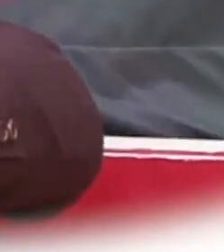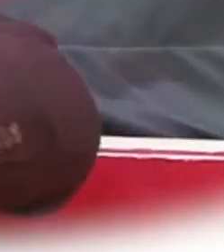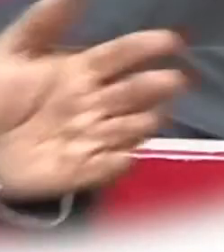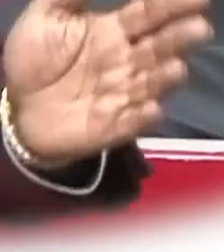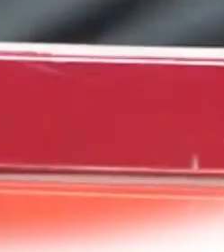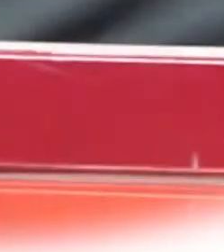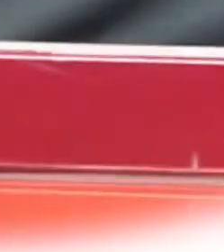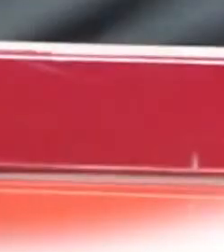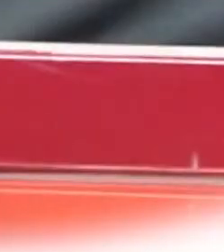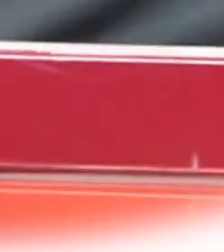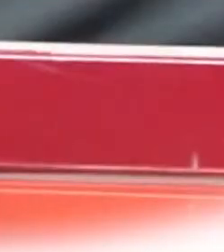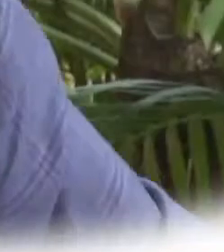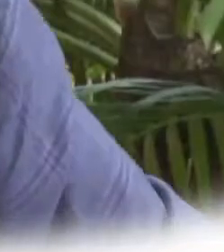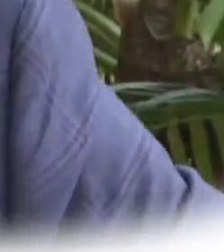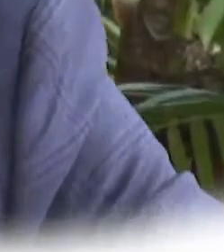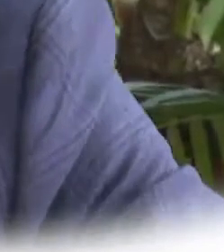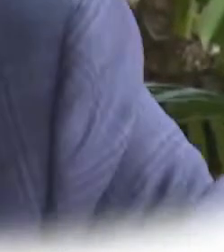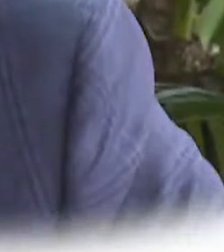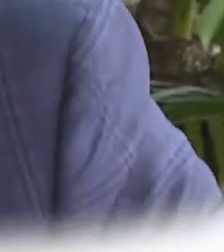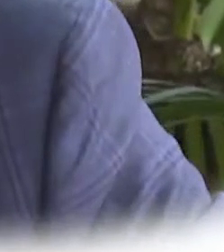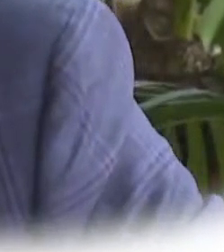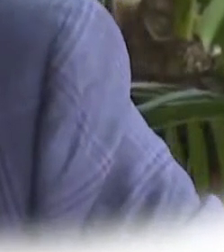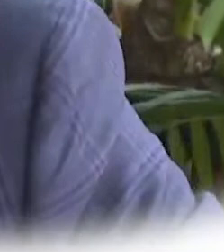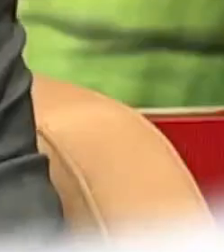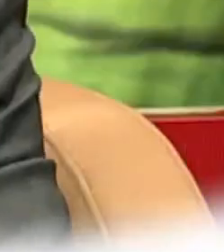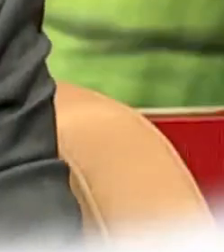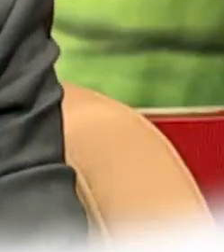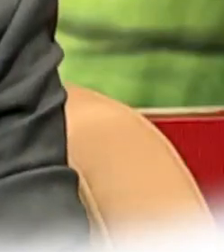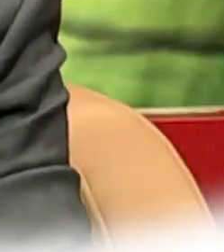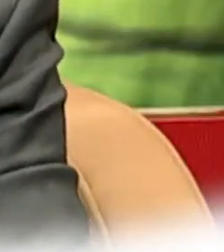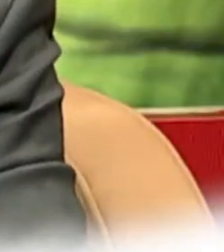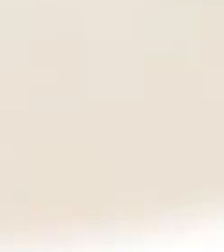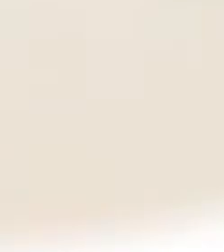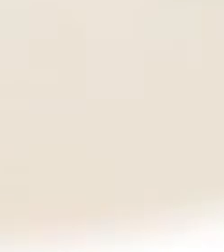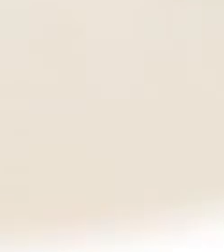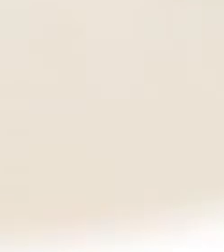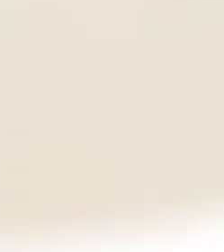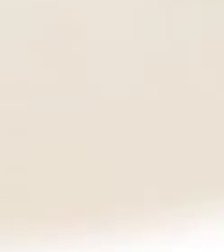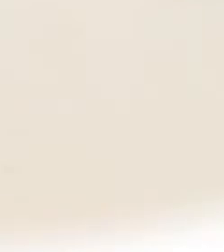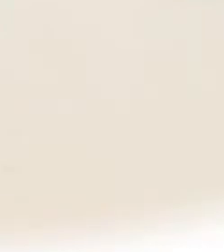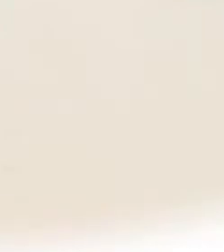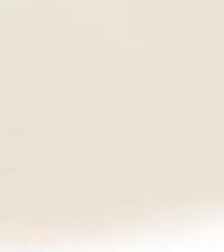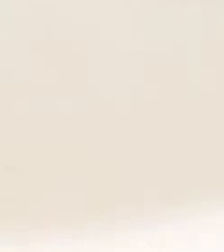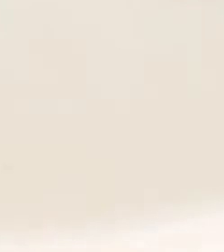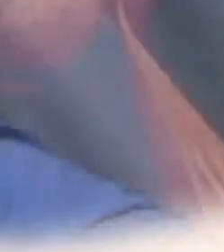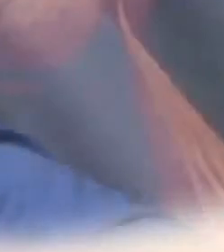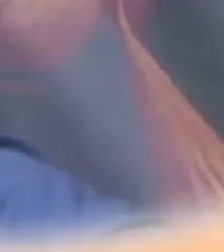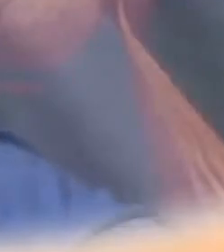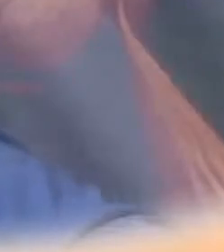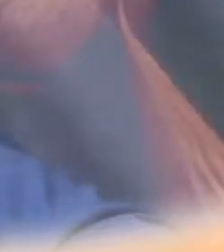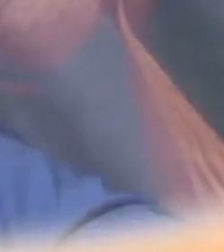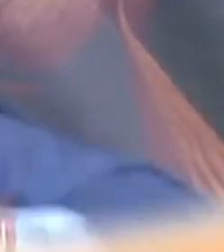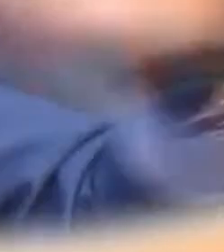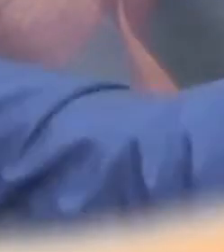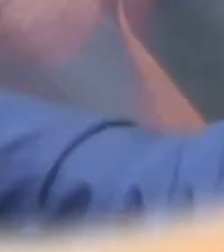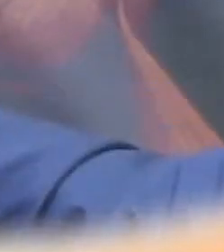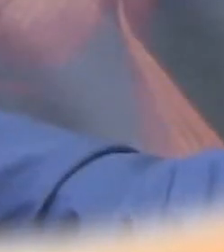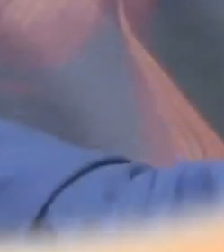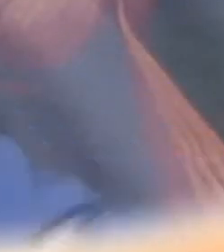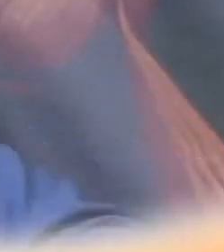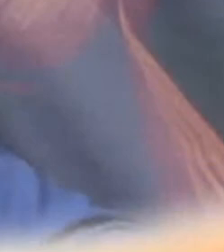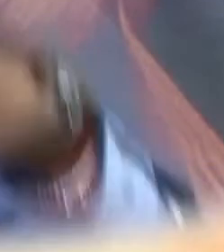Tũkaunanĩra njũng'wa na atongoria, tũkarung'a ndeto cararũkũ iria hiũhĩtie ciande bũrũri-inĩ. Rĩrĩa